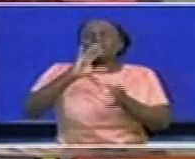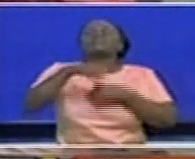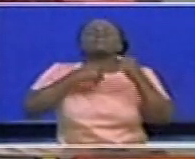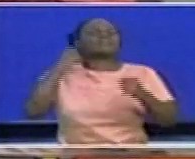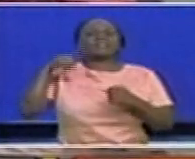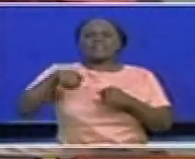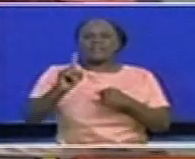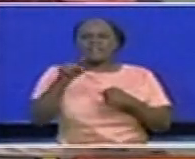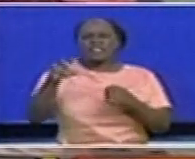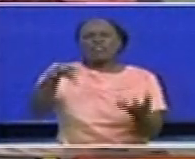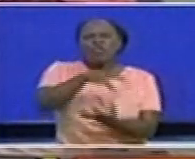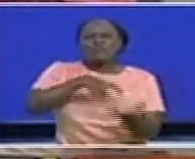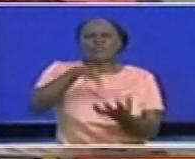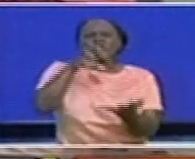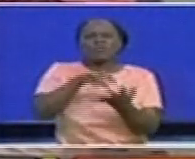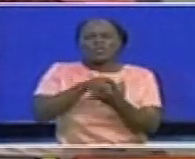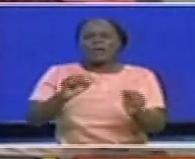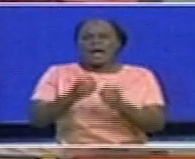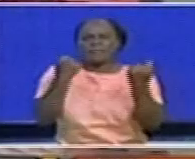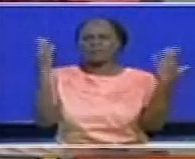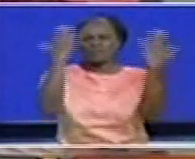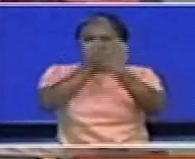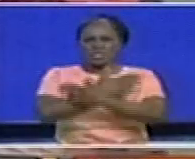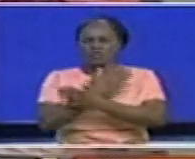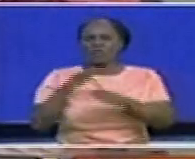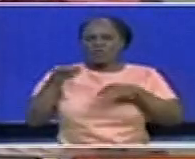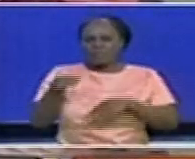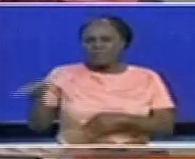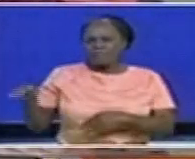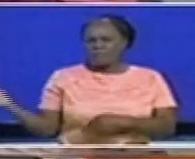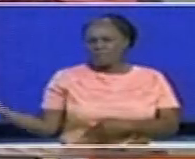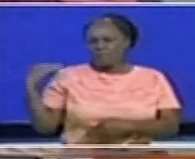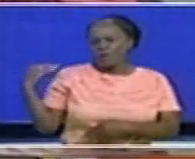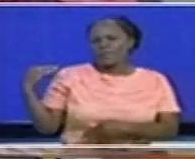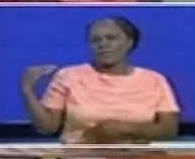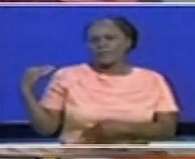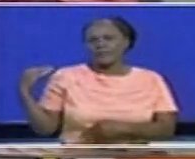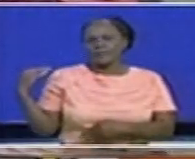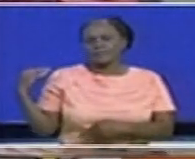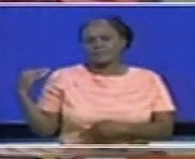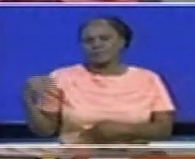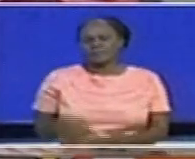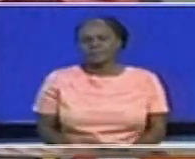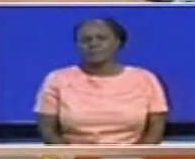hayo ya kutatanisha yalifanyika usiku wa kuamkia leo katika mtaa wa Makongeni mjini Thika.